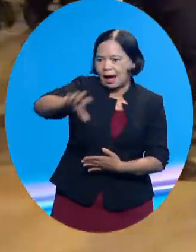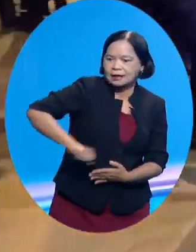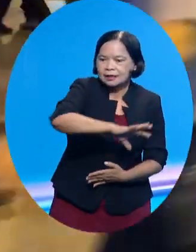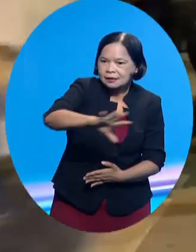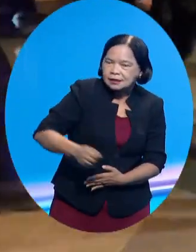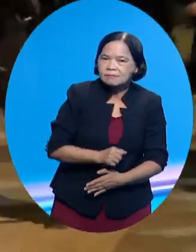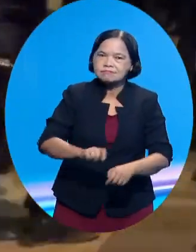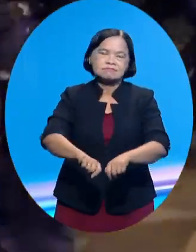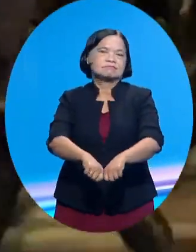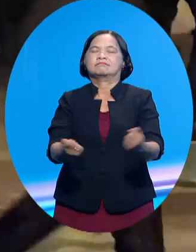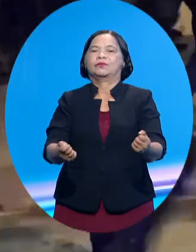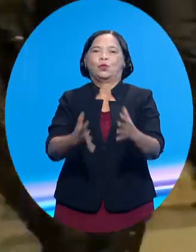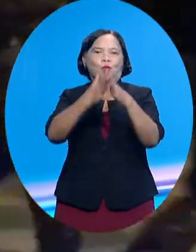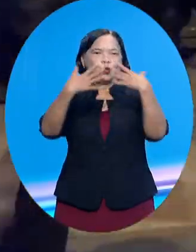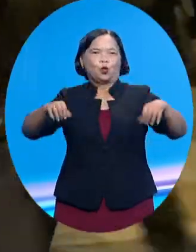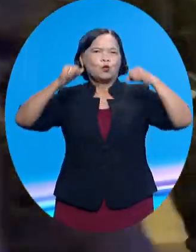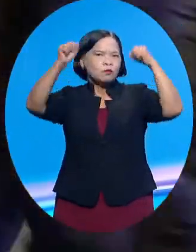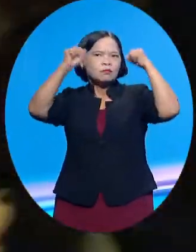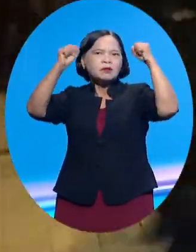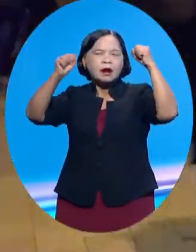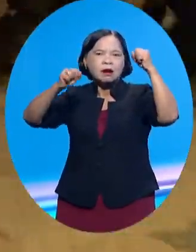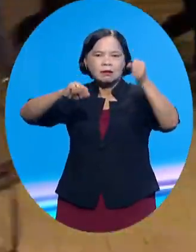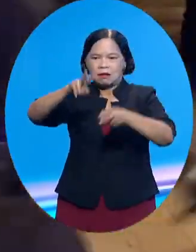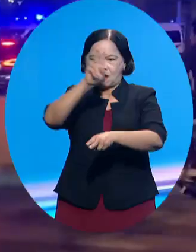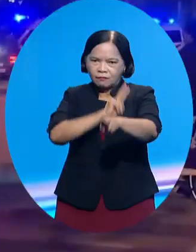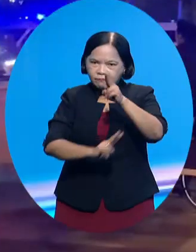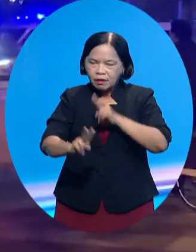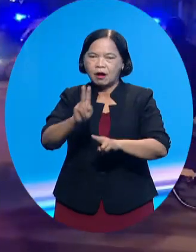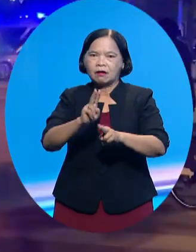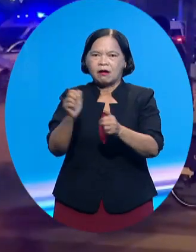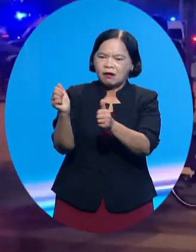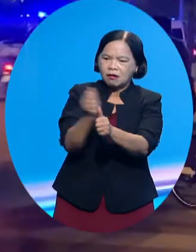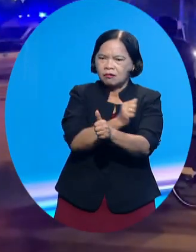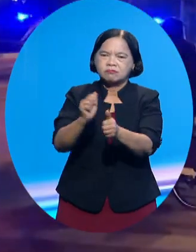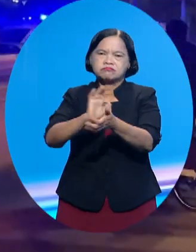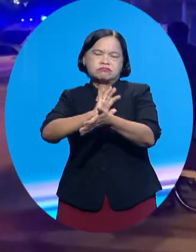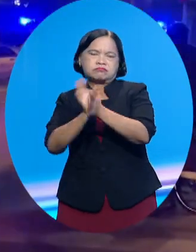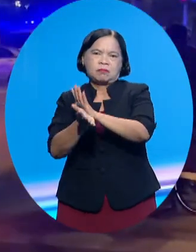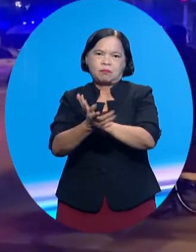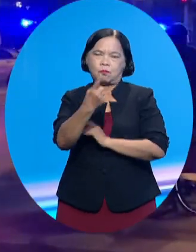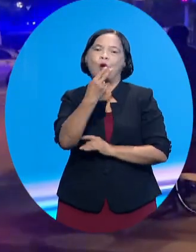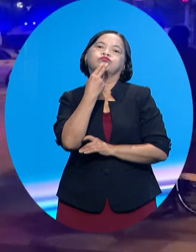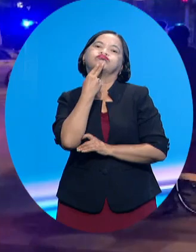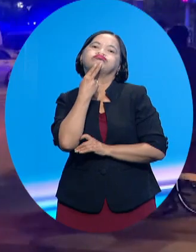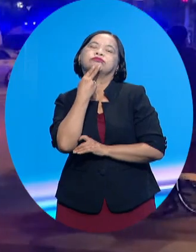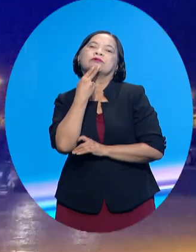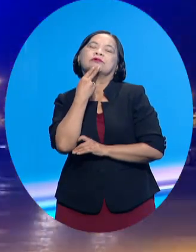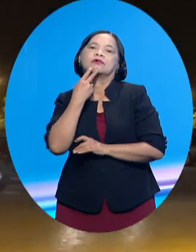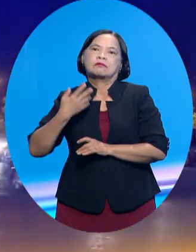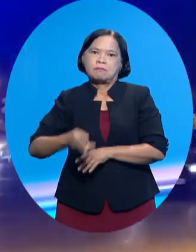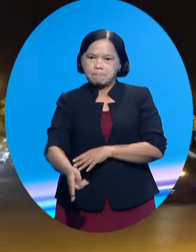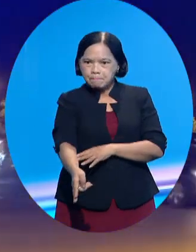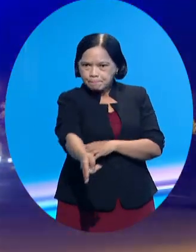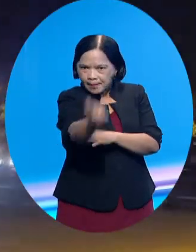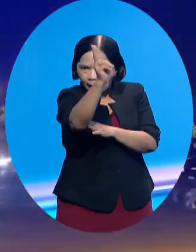hại. Hàng loạt cuộc biểu tình nổ ra tại khắp nước Pháp và leo thang thành bạo loạn sau khi một thiếu niên vi phạm giao thông bị cảnh sát bắn chết